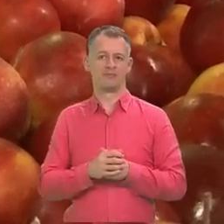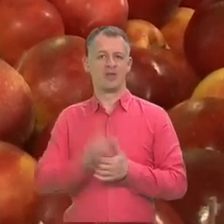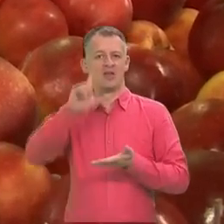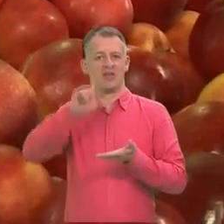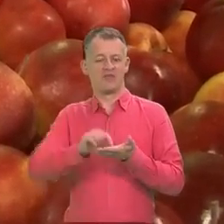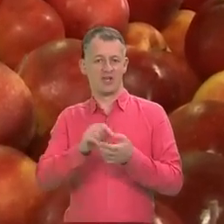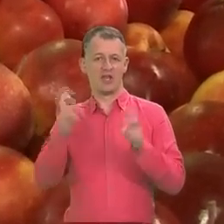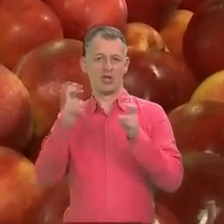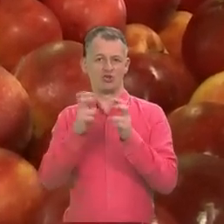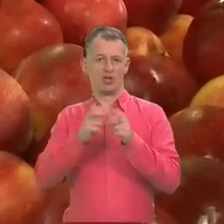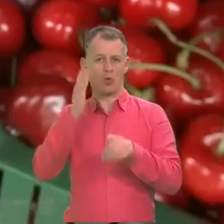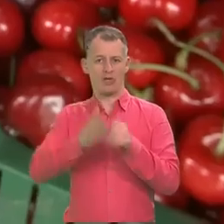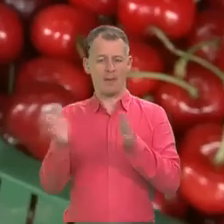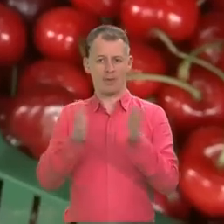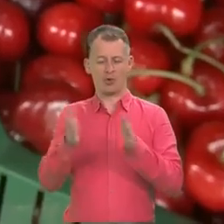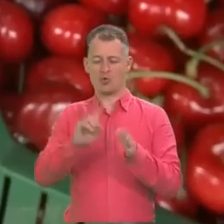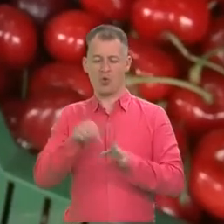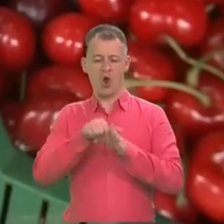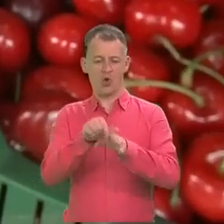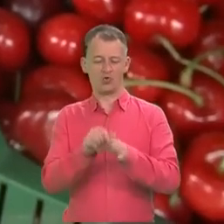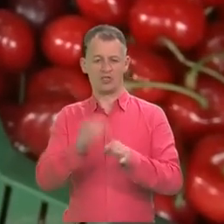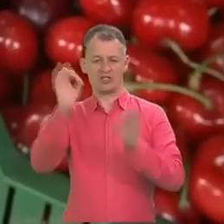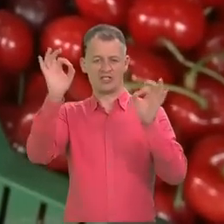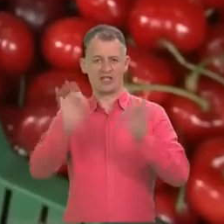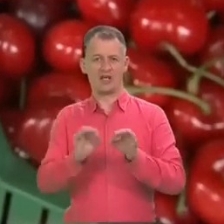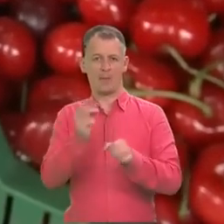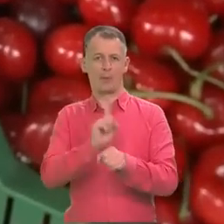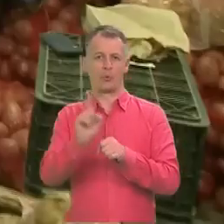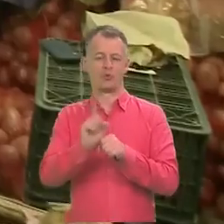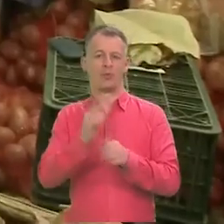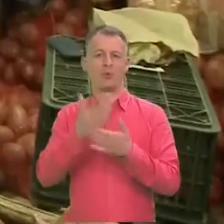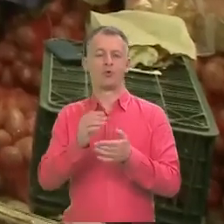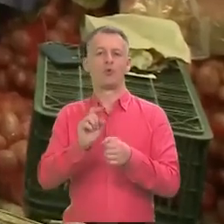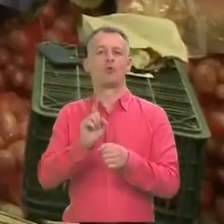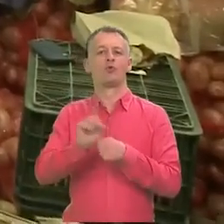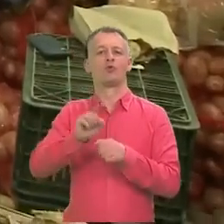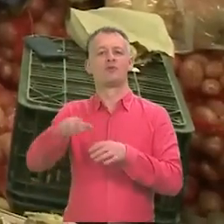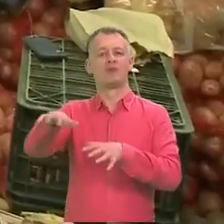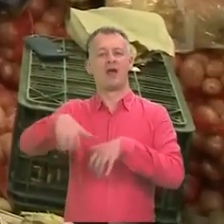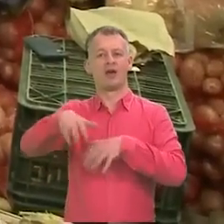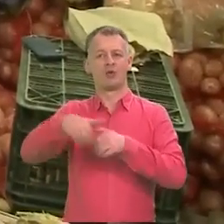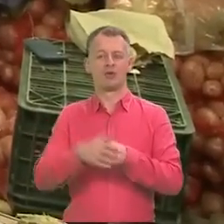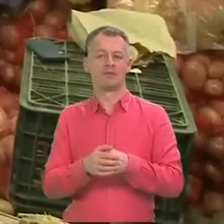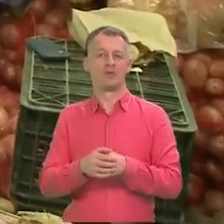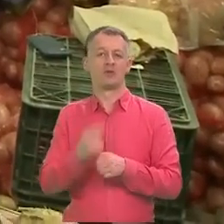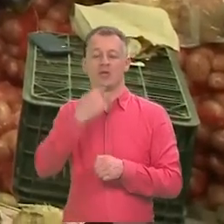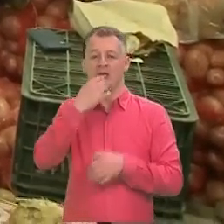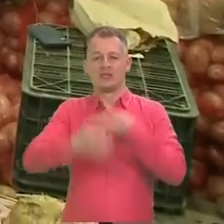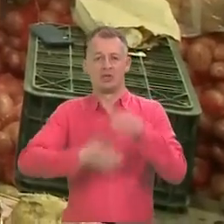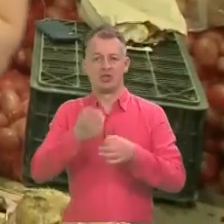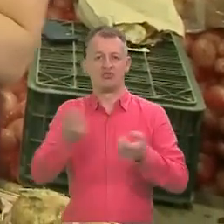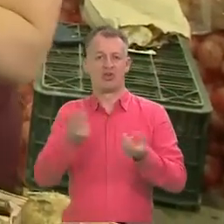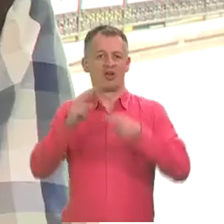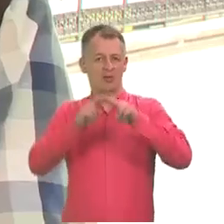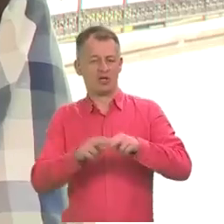Ieftinirea energiei din ultima perioadă nu a condus la o scădere a prețurilor produselor agricole. Fermierii explică de ce fructele și legumele românești vor rămâne scumpe